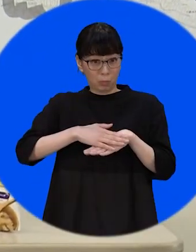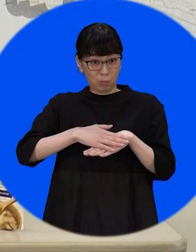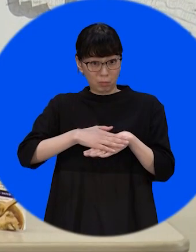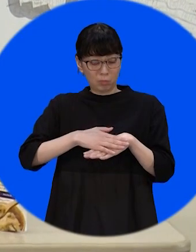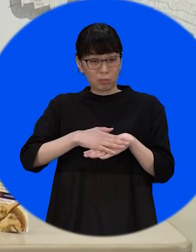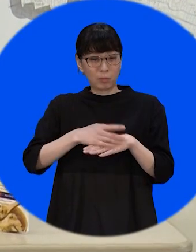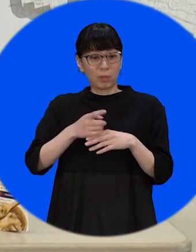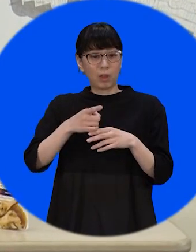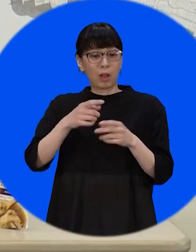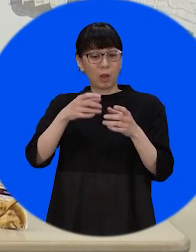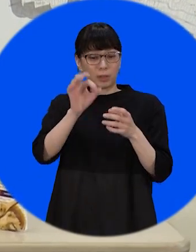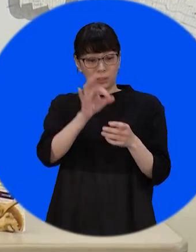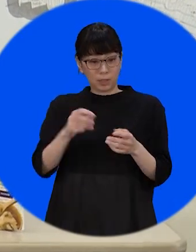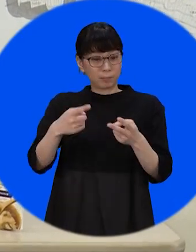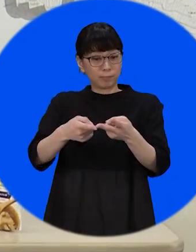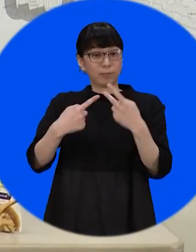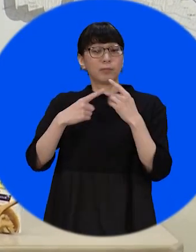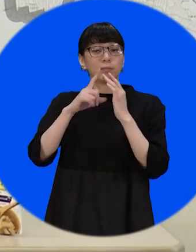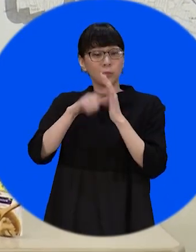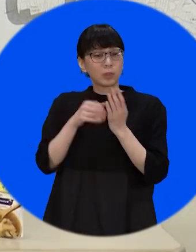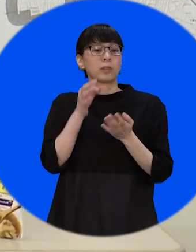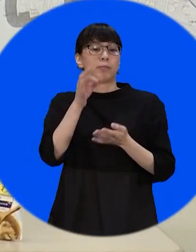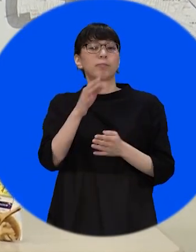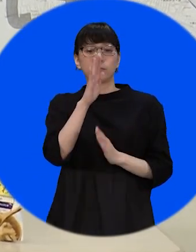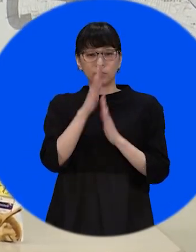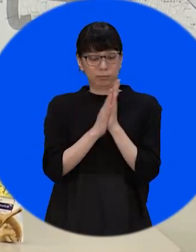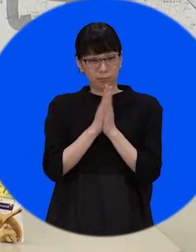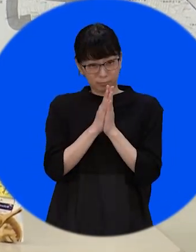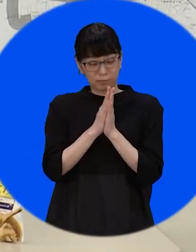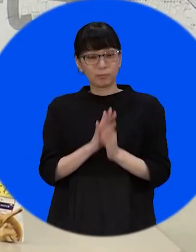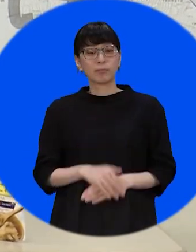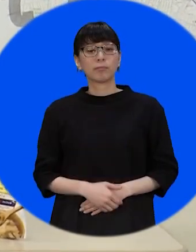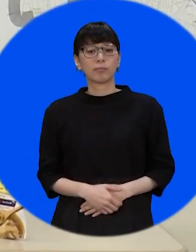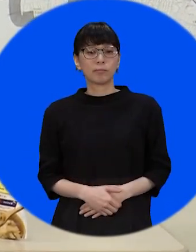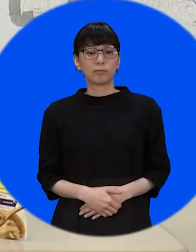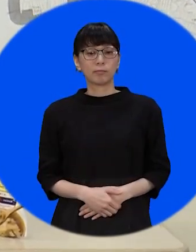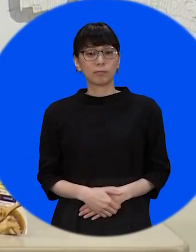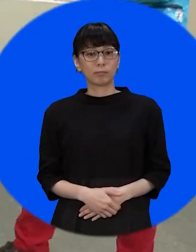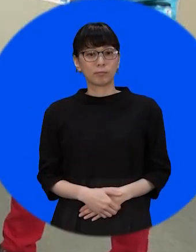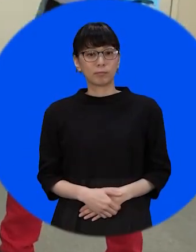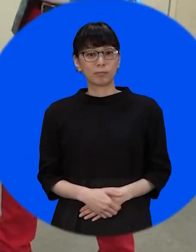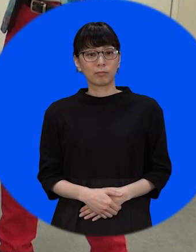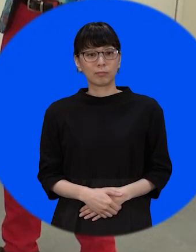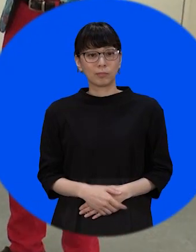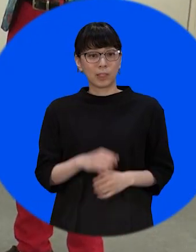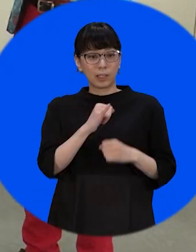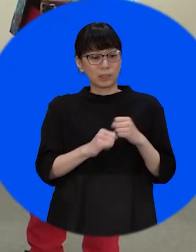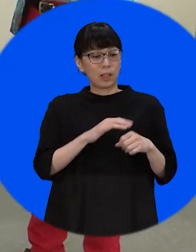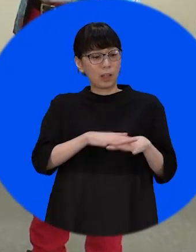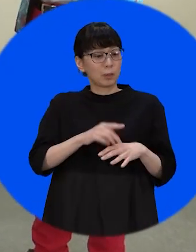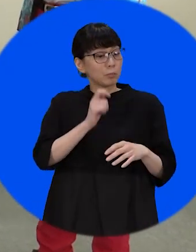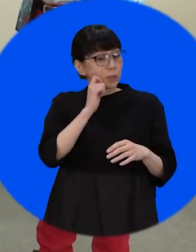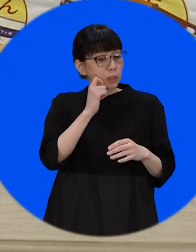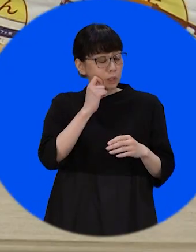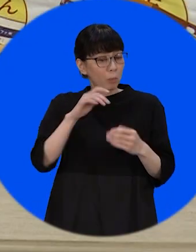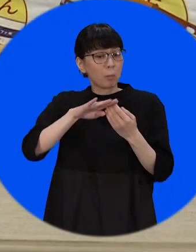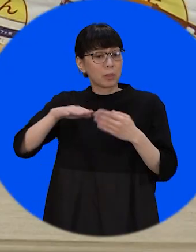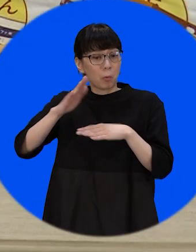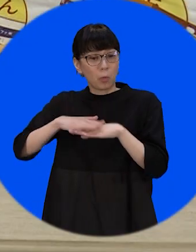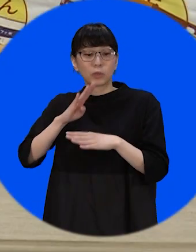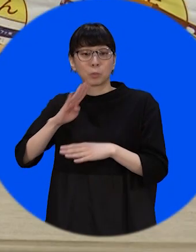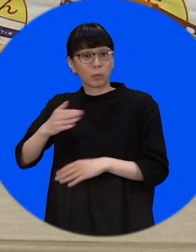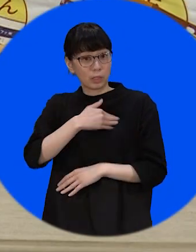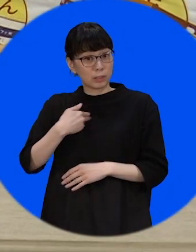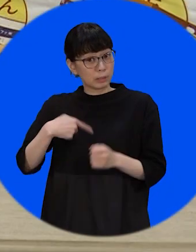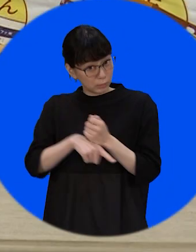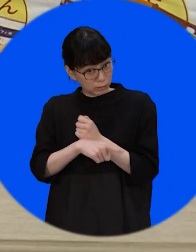ども、はい、まあ、商品お届けの際に支払いということになりますので、はい、こちらはご了承いただきますようお願いいたします、はい、ま あ、ネットとかできなくても、 はい、そうですね、